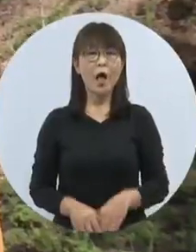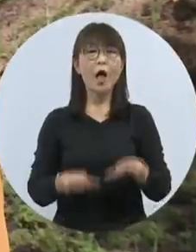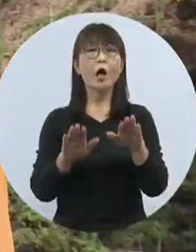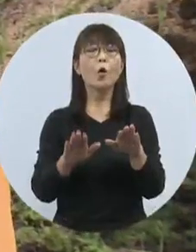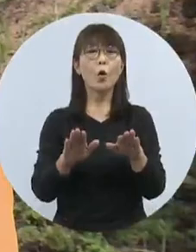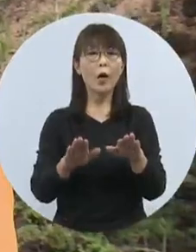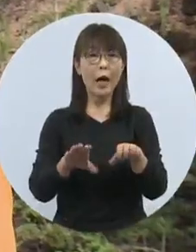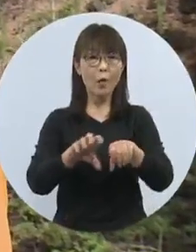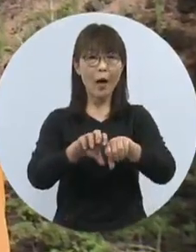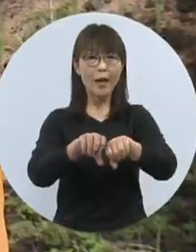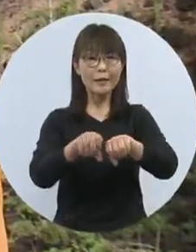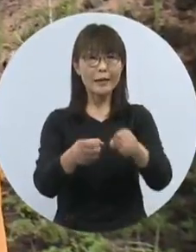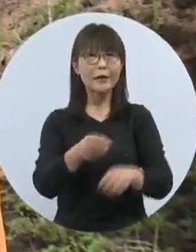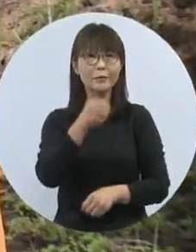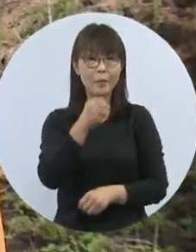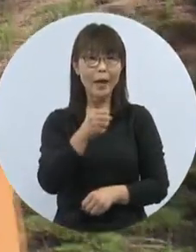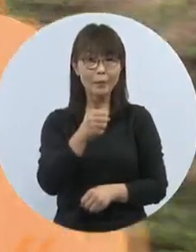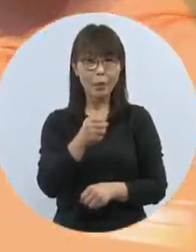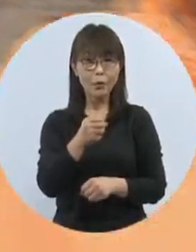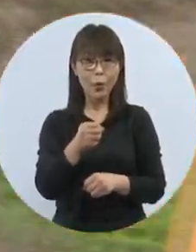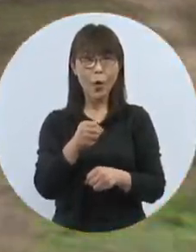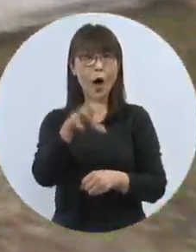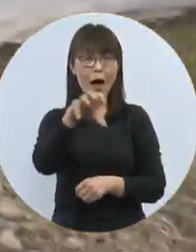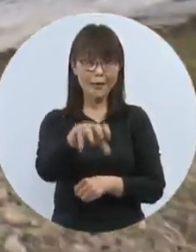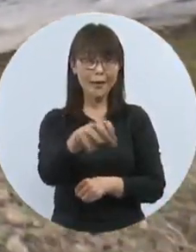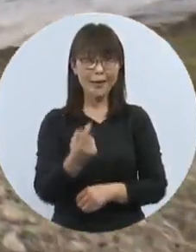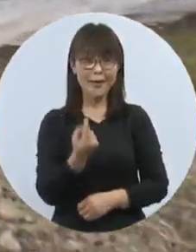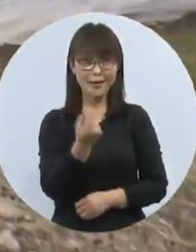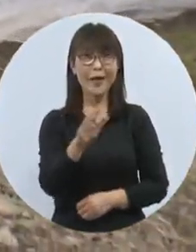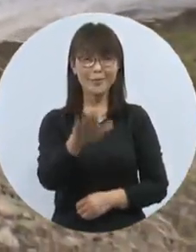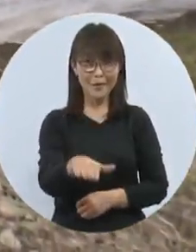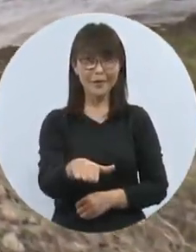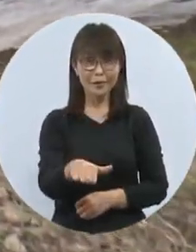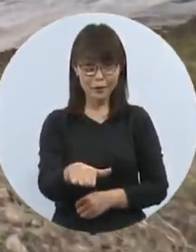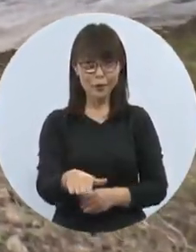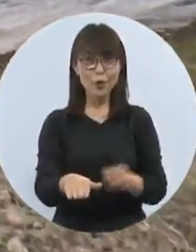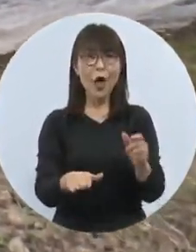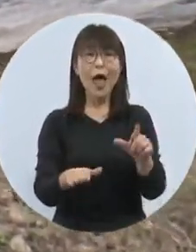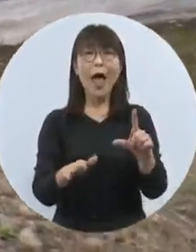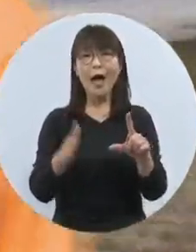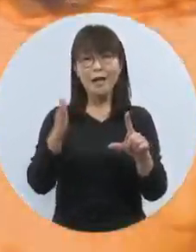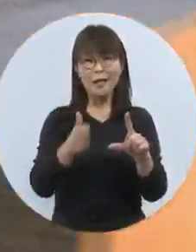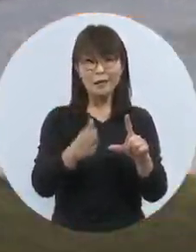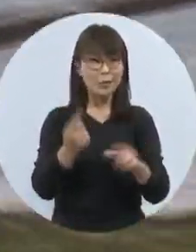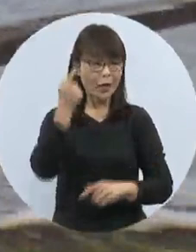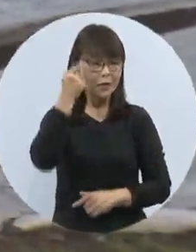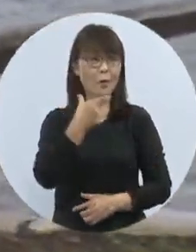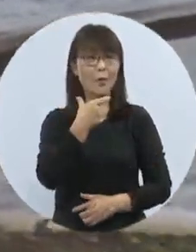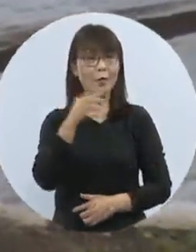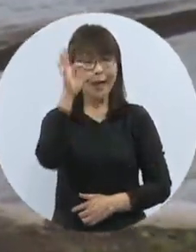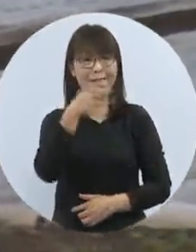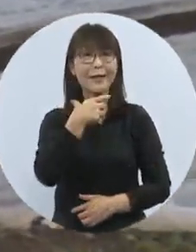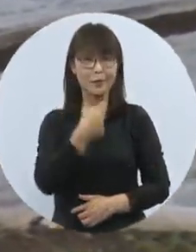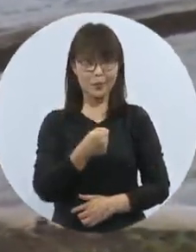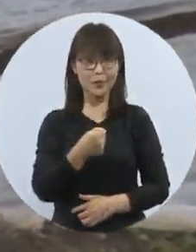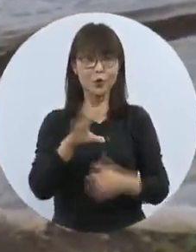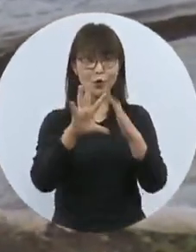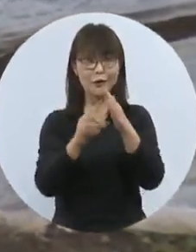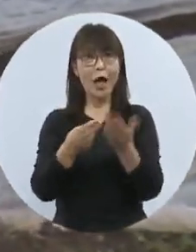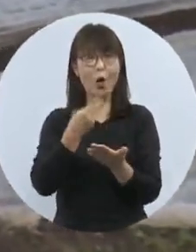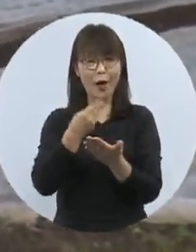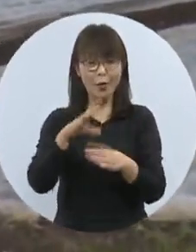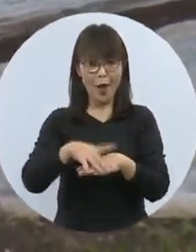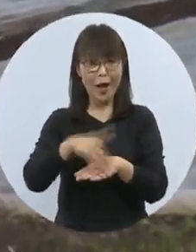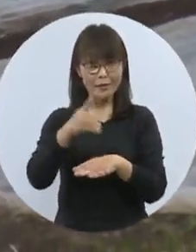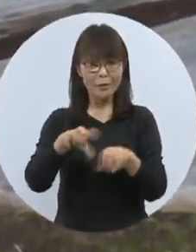今回はさつまいも農家さんにお邪魔しています。 レシピのヒントを見つけたいと思います。 藤沢ご飯では初め